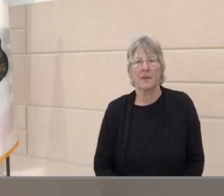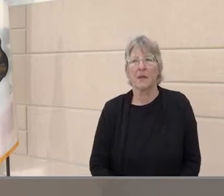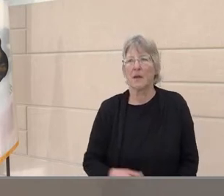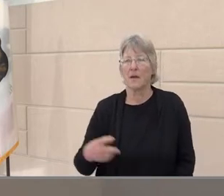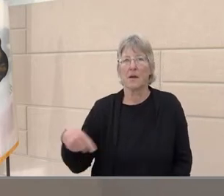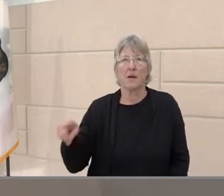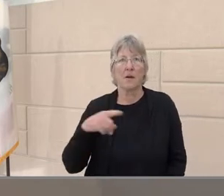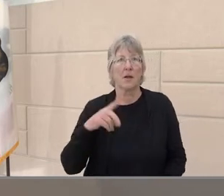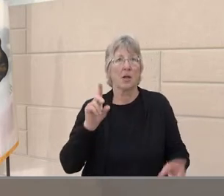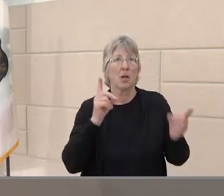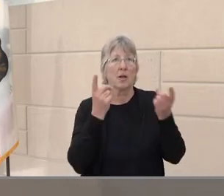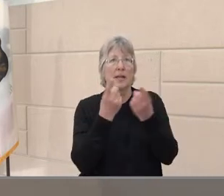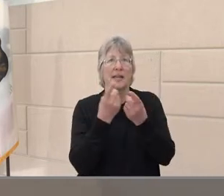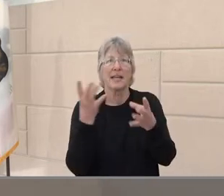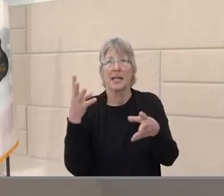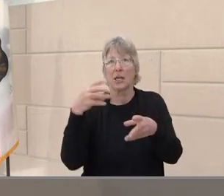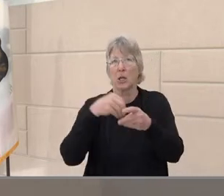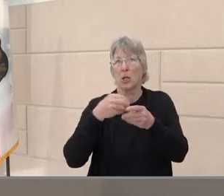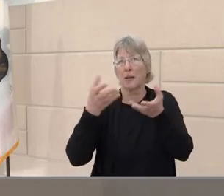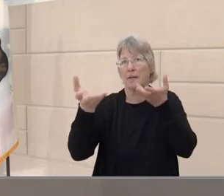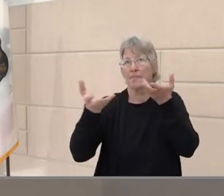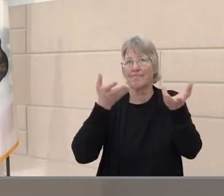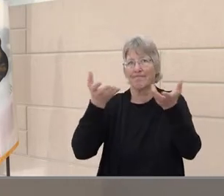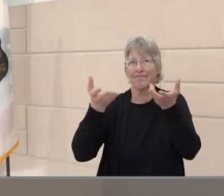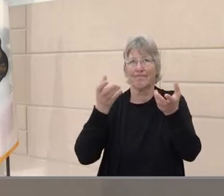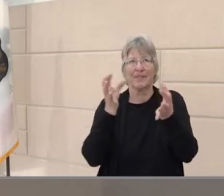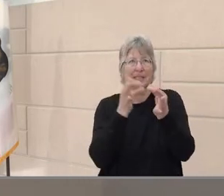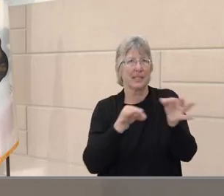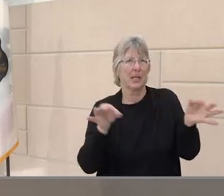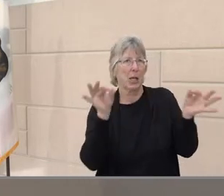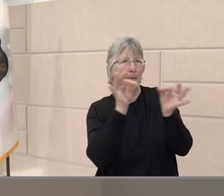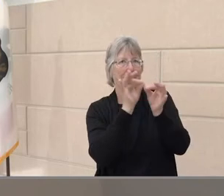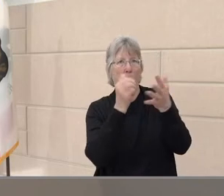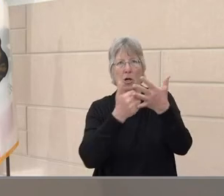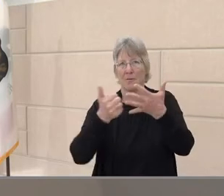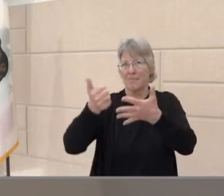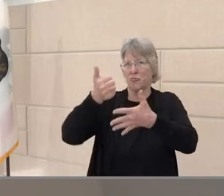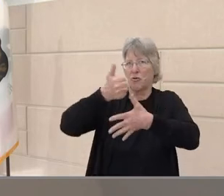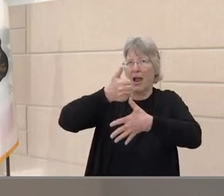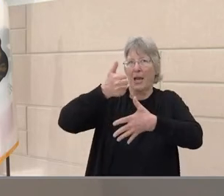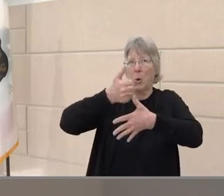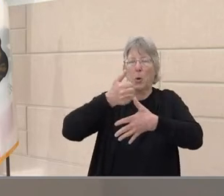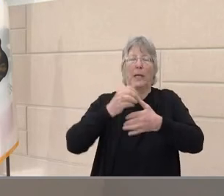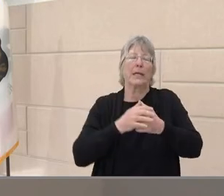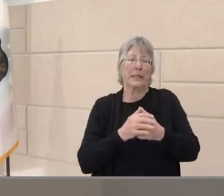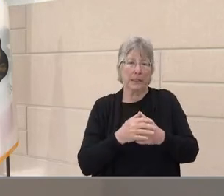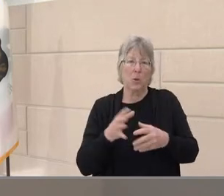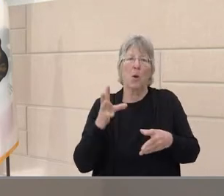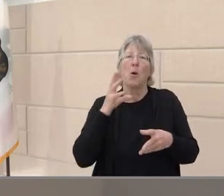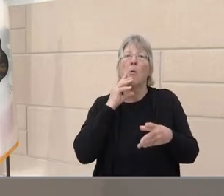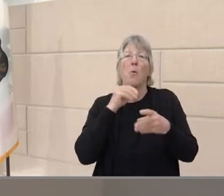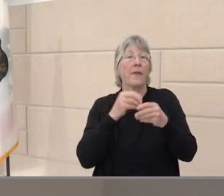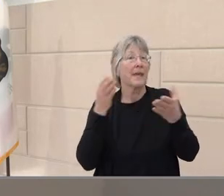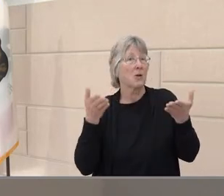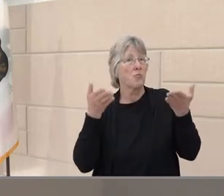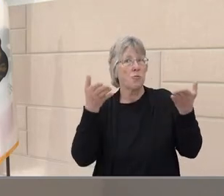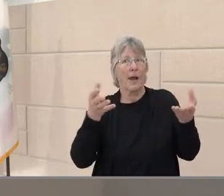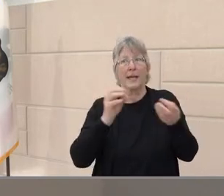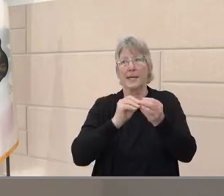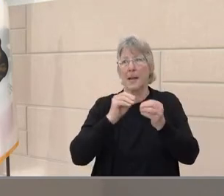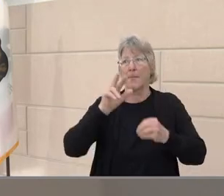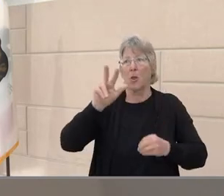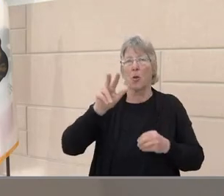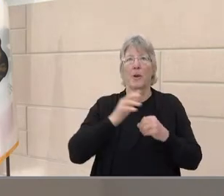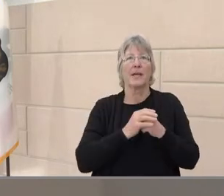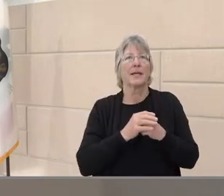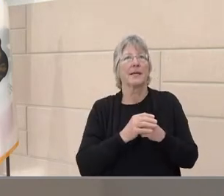3ចំពោះក្រសួងអប់រំ district របស់យើងគឺថាតំណាក់តំណងវាជាបញ្ហាចម្បងដែលយើងត្រូវចាត់ចែងធ្វើ